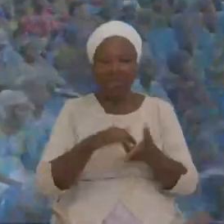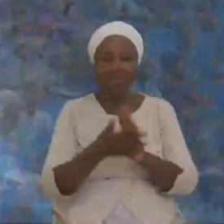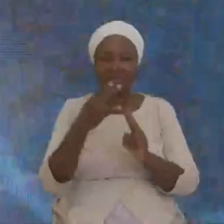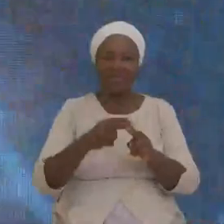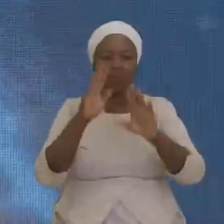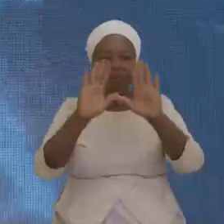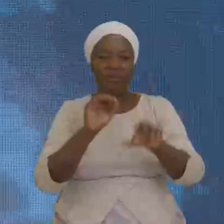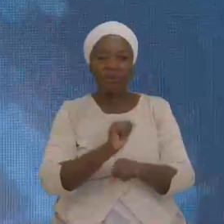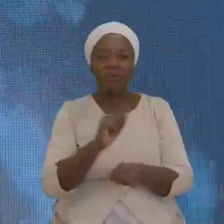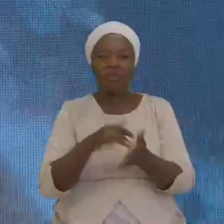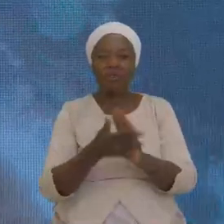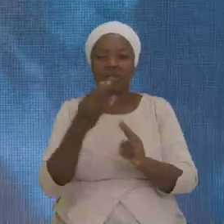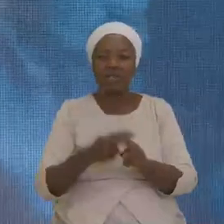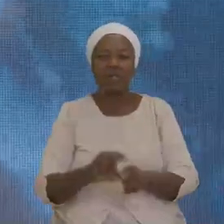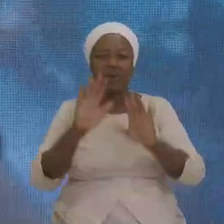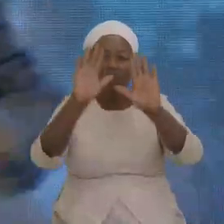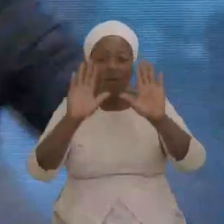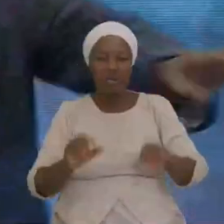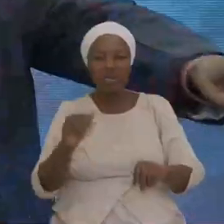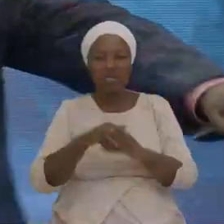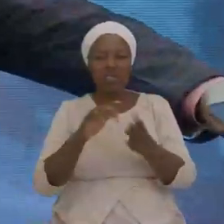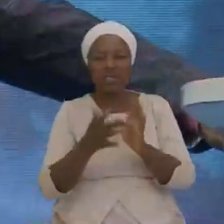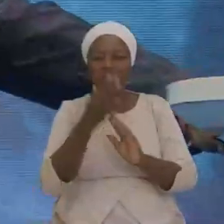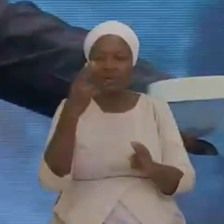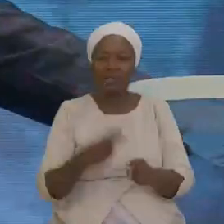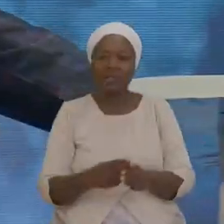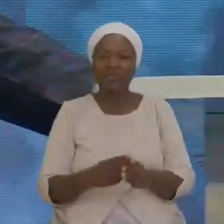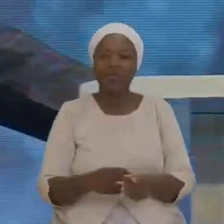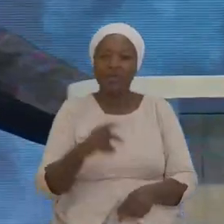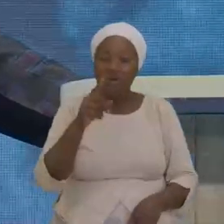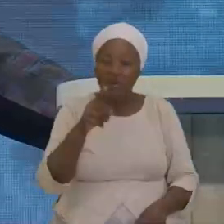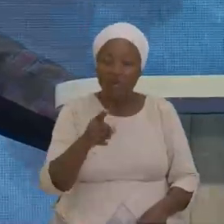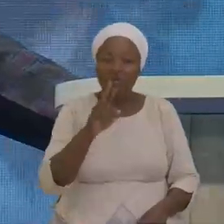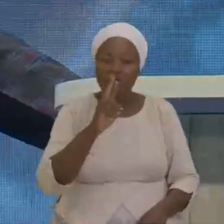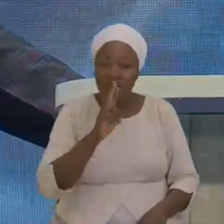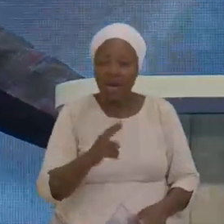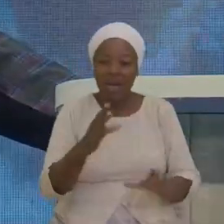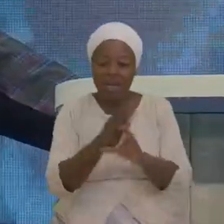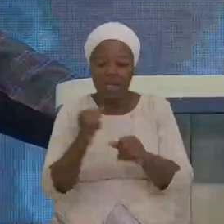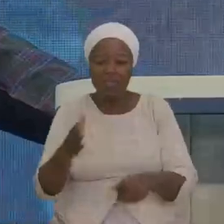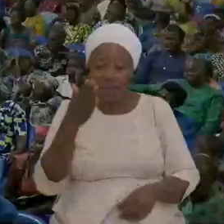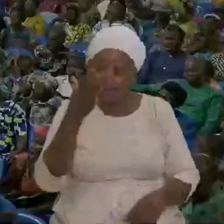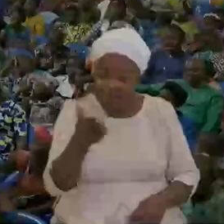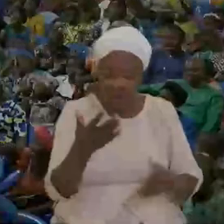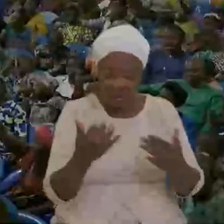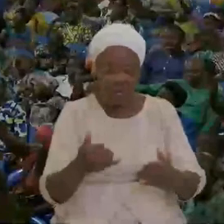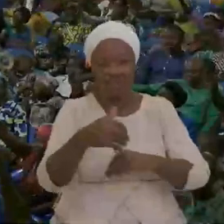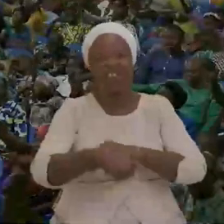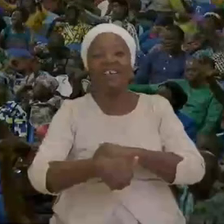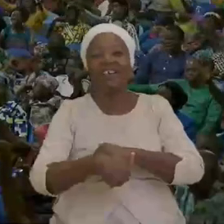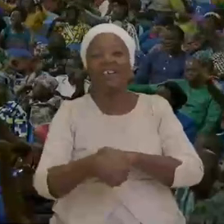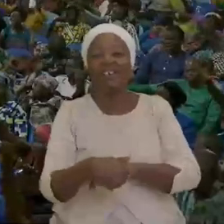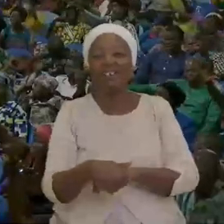De miracle. Des signes et des prodiges. Tu vas recevoir ça là-bas ce